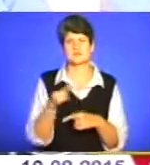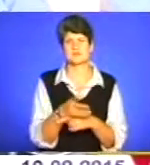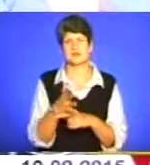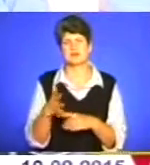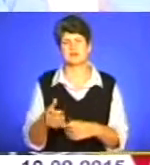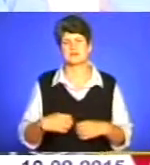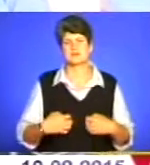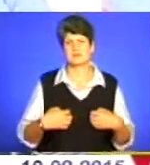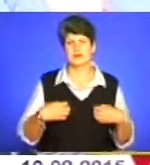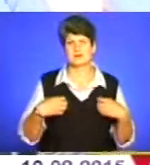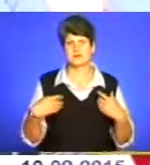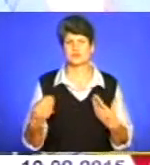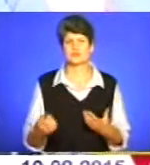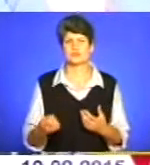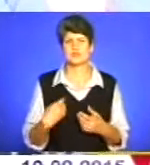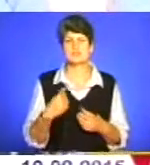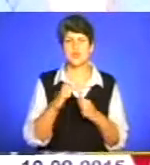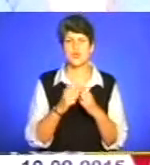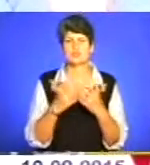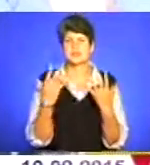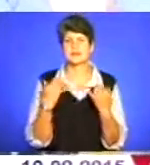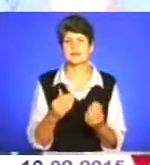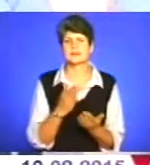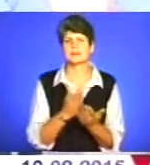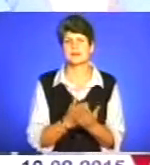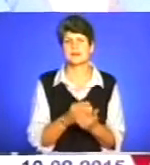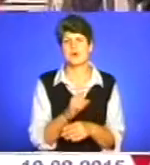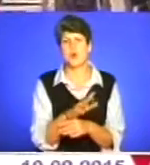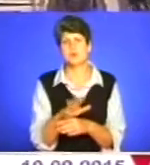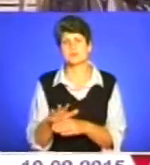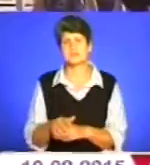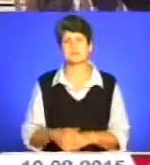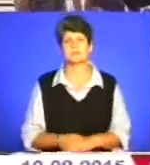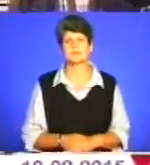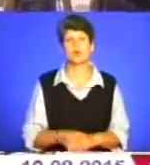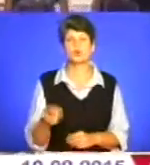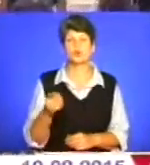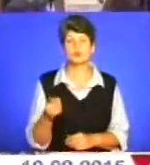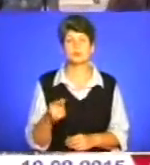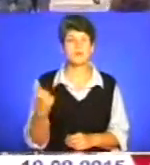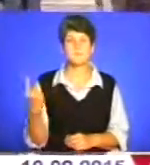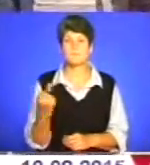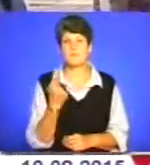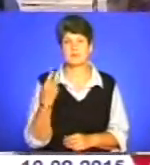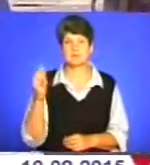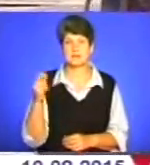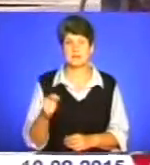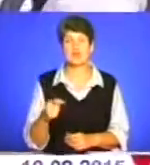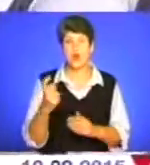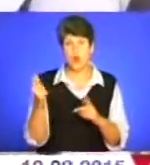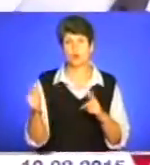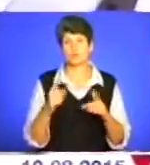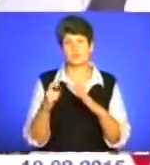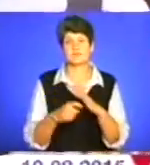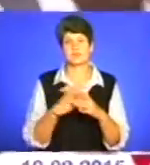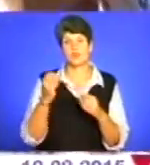моторошно, страшно. У нас кожен день йдуть обстріли. У Тернополі усі вони вперше, тому готові пізнавати глибше